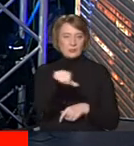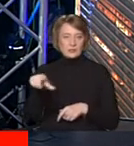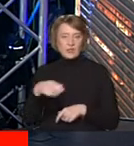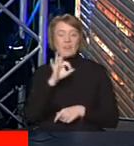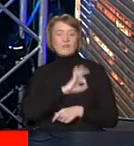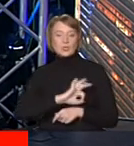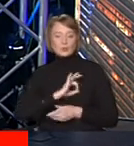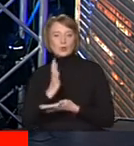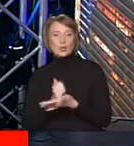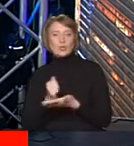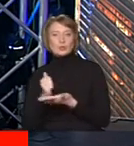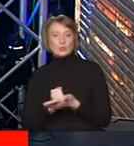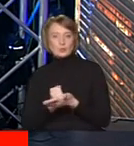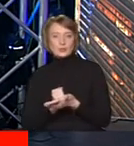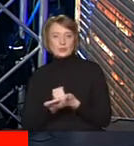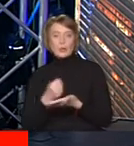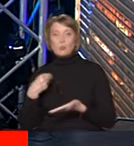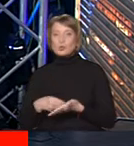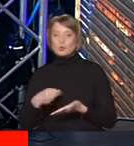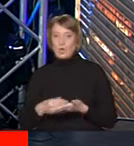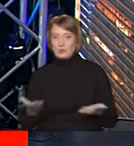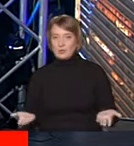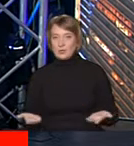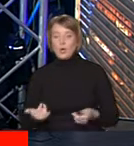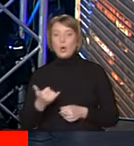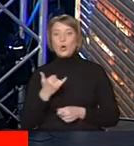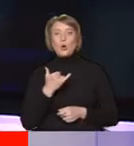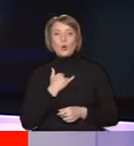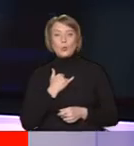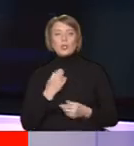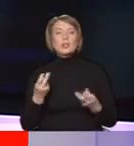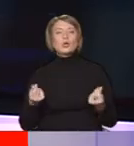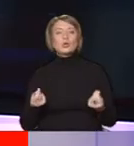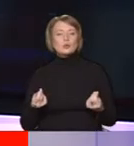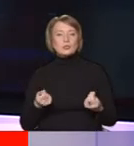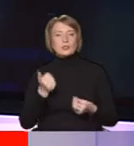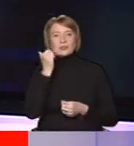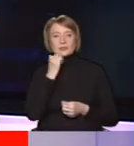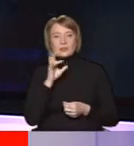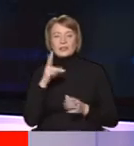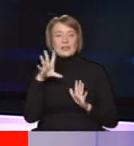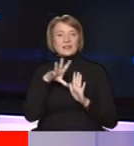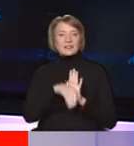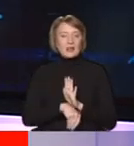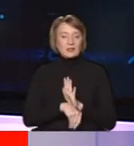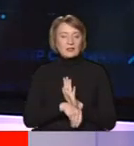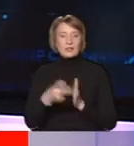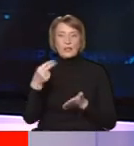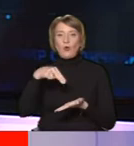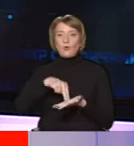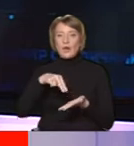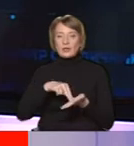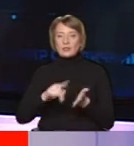міського бюджету для того, щоб дивіться, повністю оновити мережі. У мене є от інформація, що гроші на амортизацію старих тепломереж не закладені у вартість